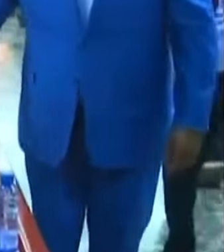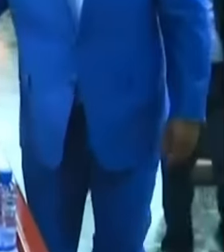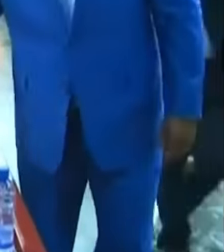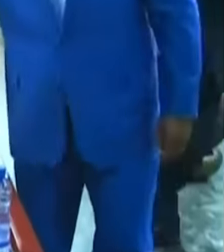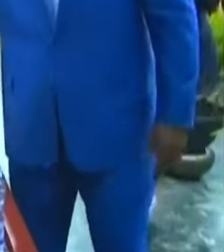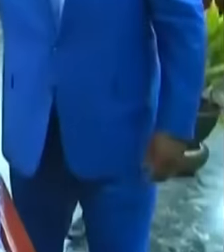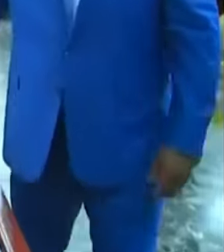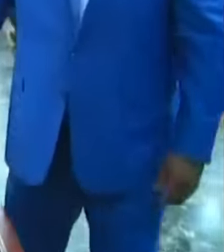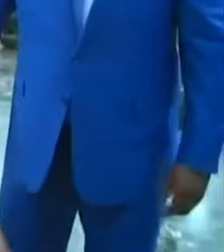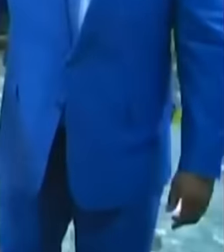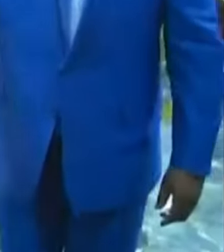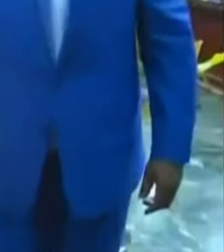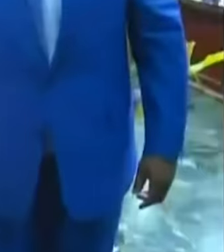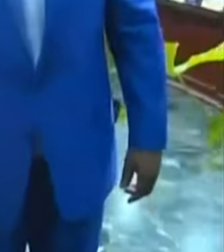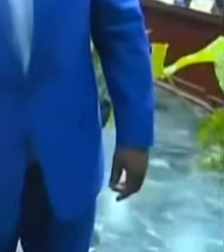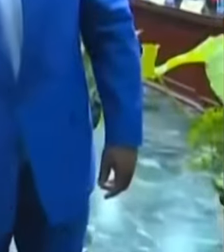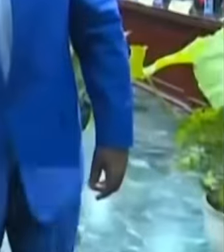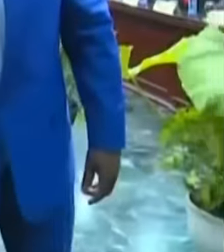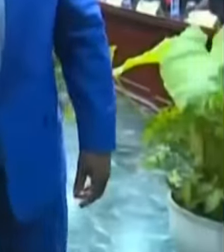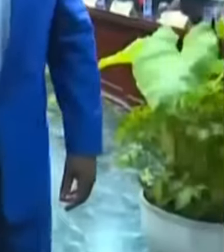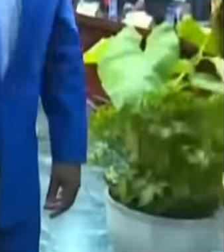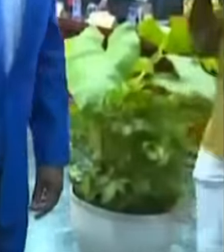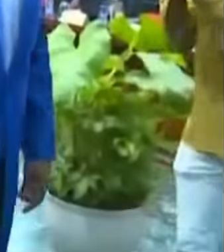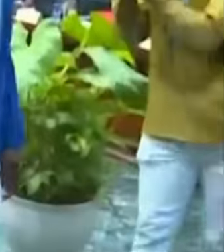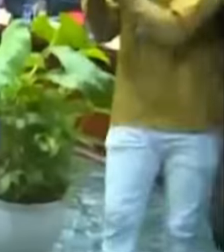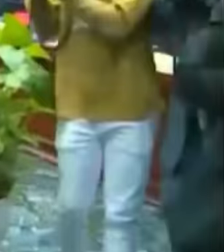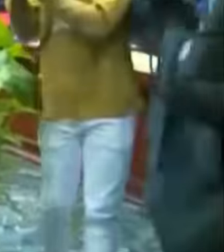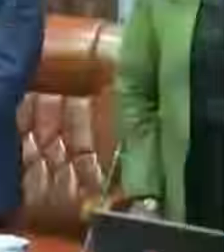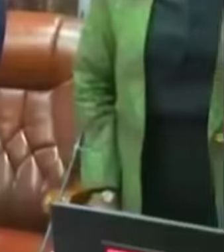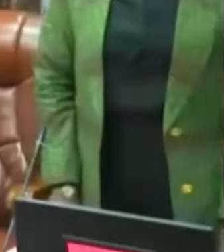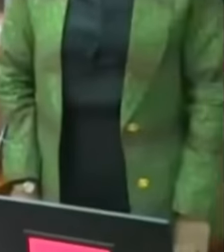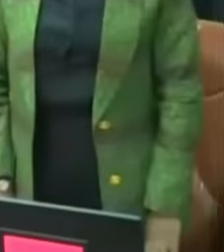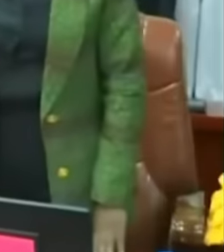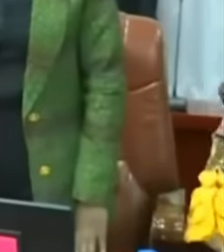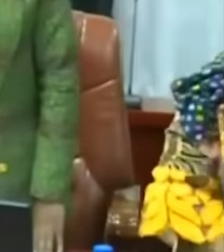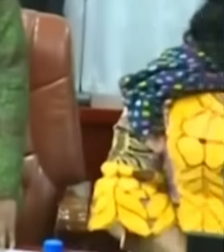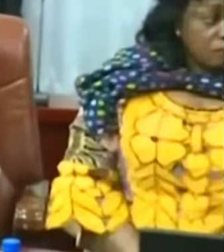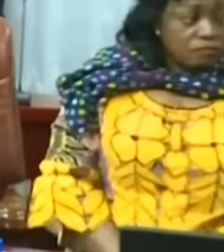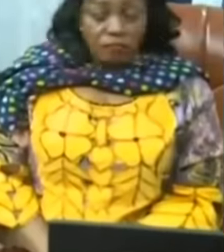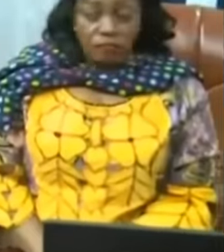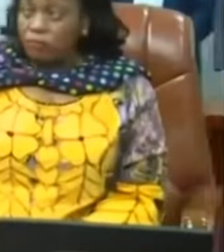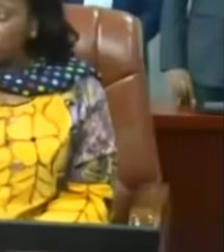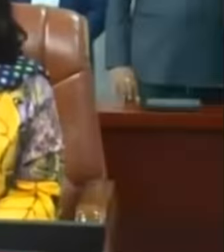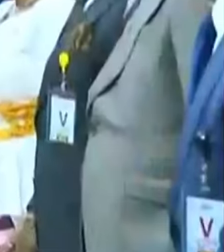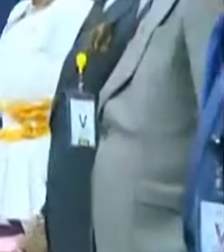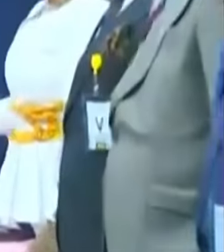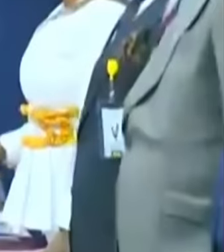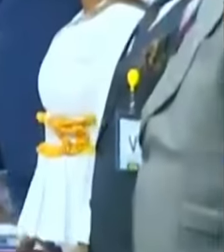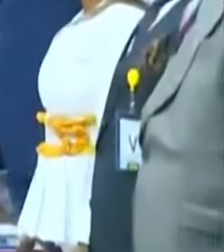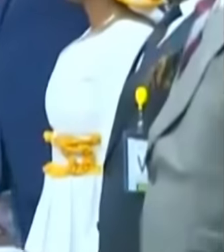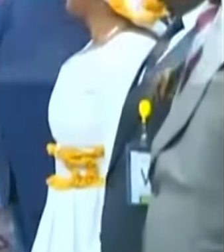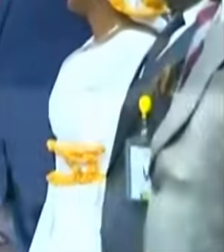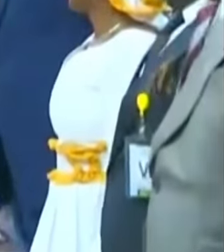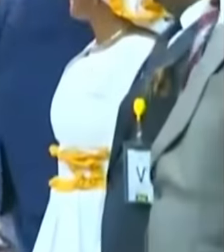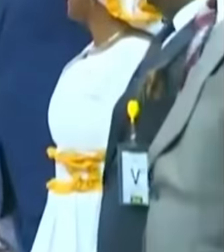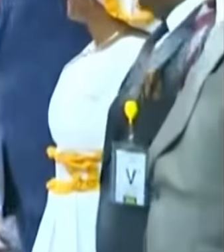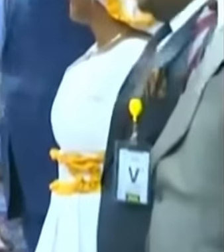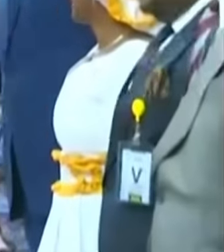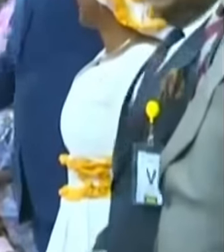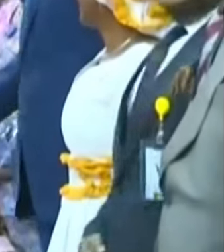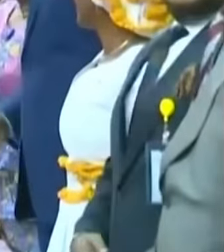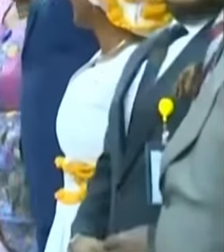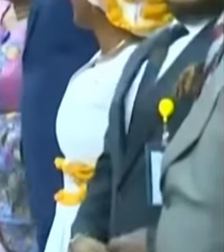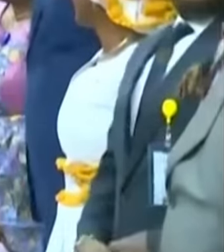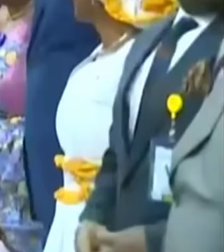chaque membre du gouvernement individuellement. Cette rencontre intervient un jour après le 61e anniversaire du président de la